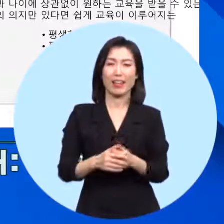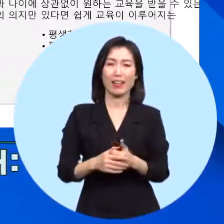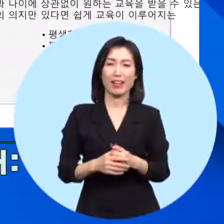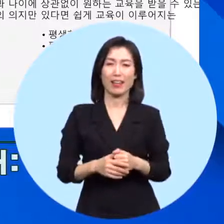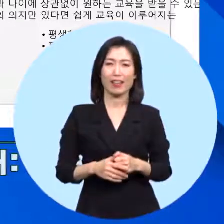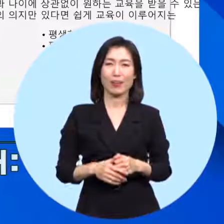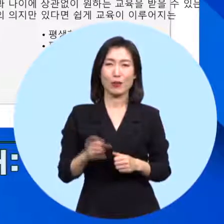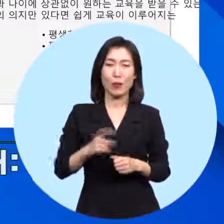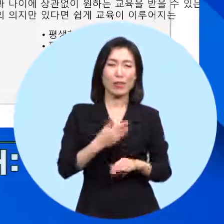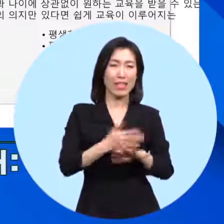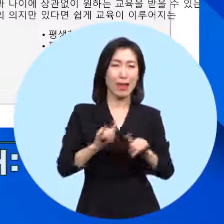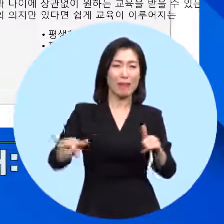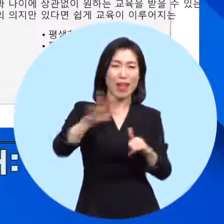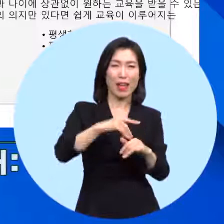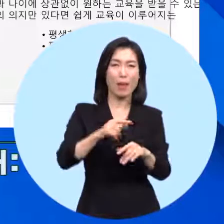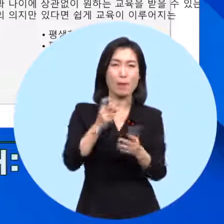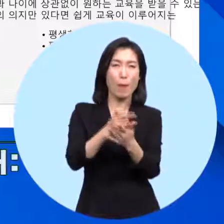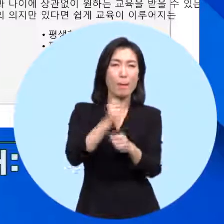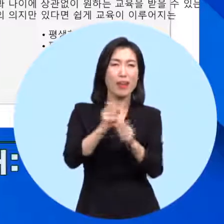있지도 않습니다.